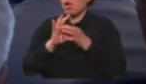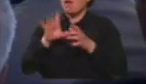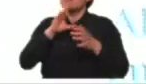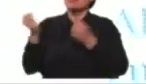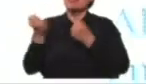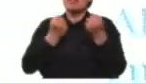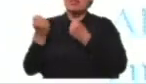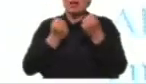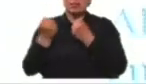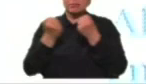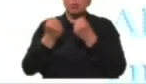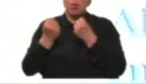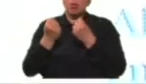transporcie